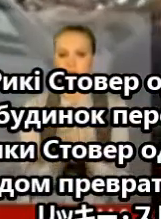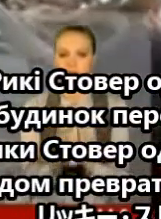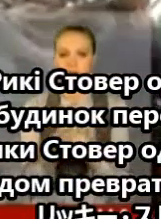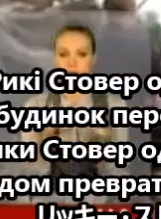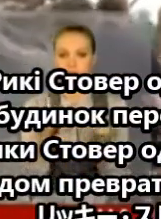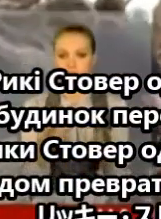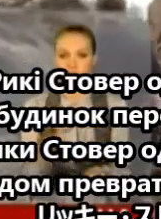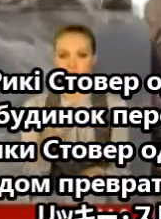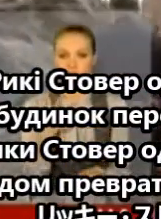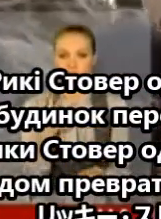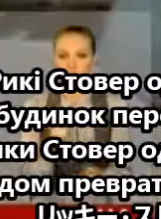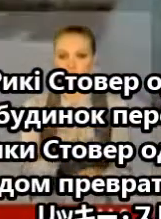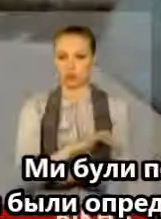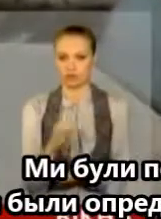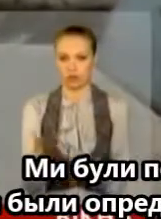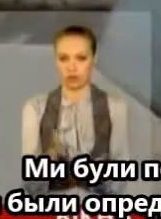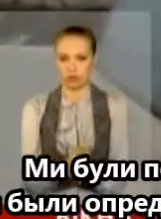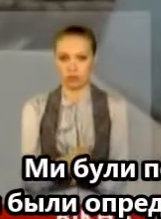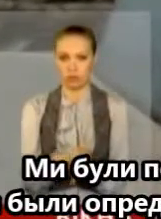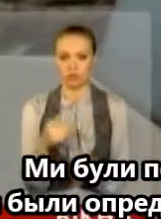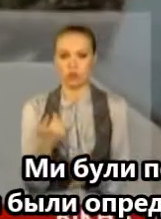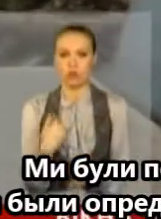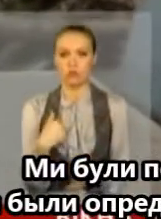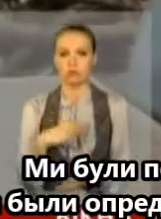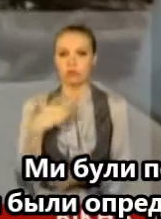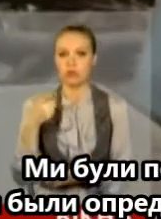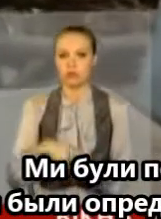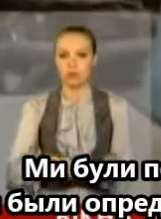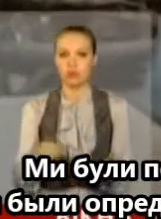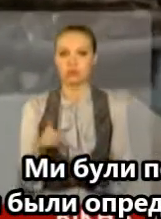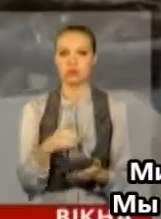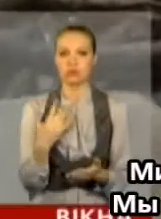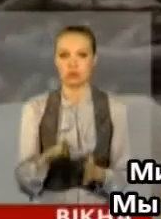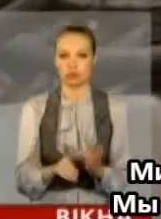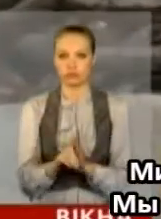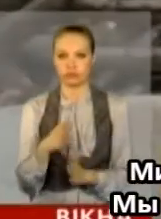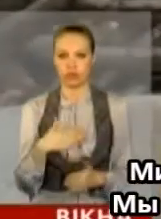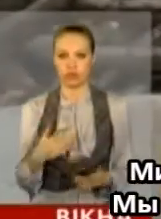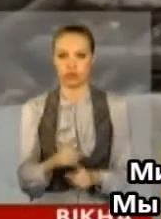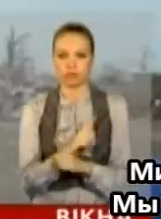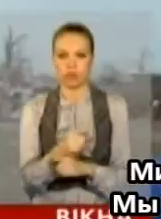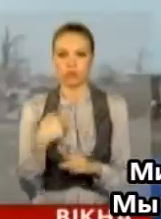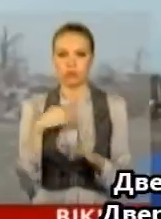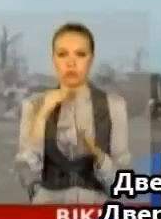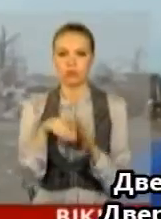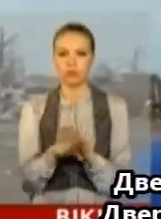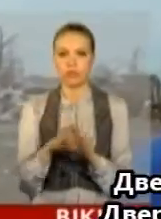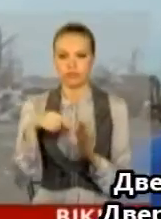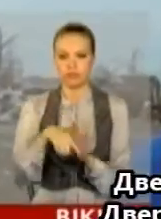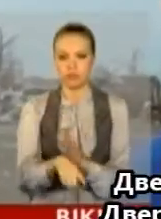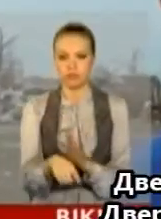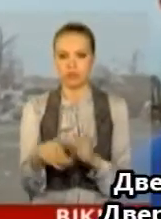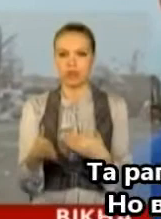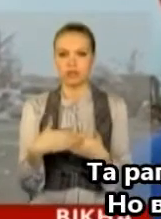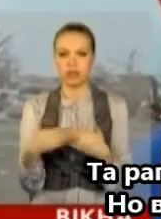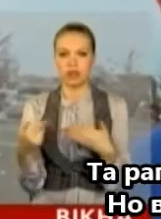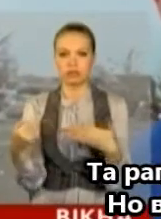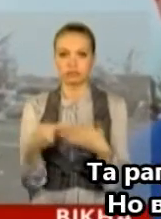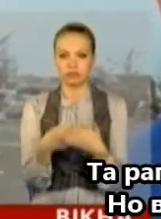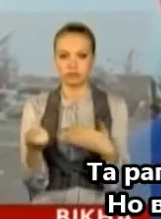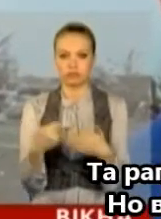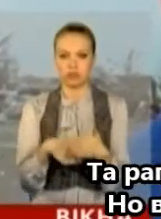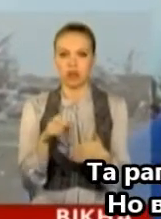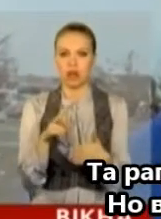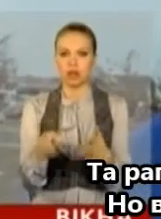просто у звалище брухту. Ми були певні, що настала наша смерть. Ми сховалися у підвалі, двері замкнули на засувку, та